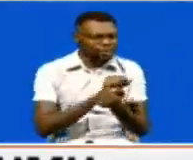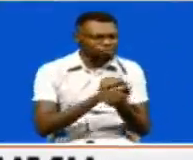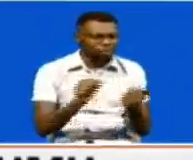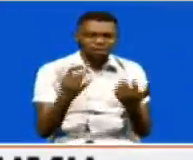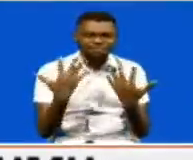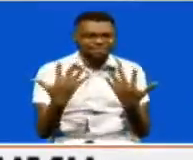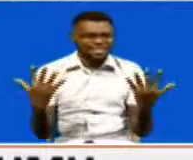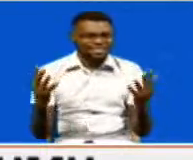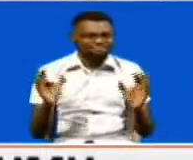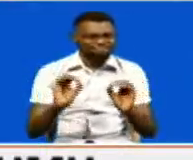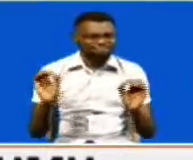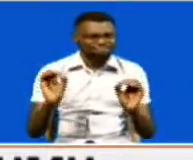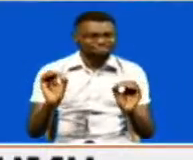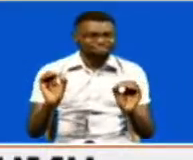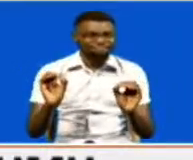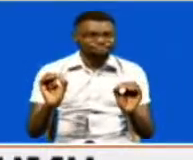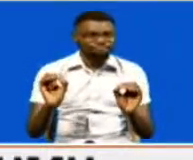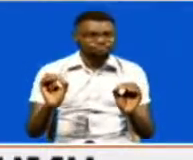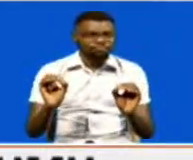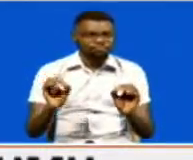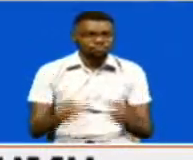zetu.